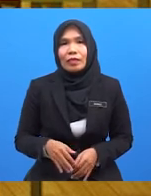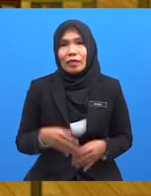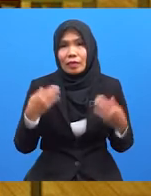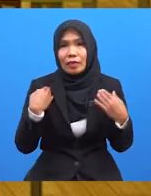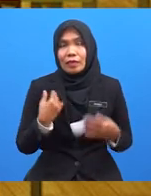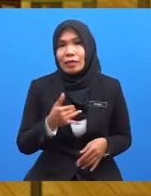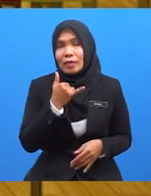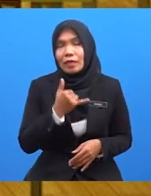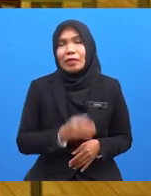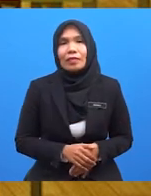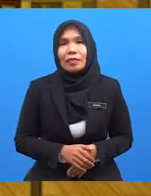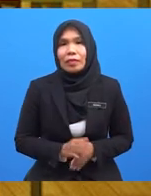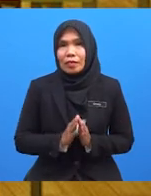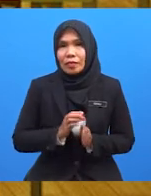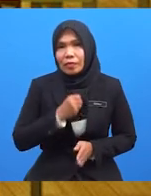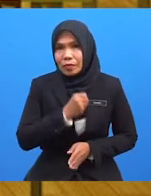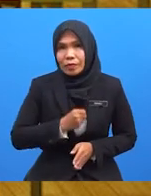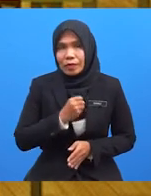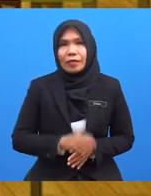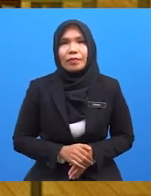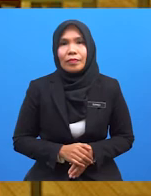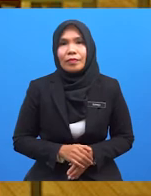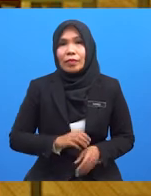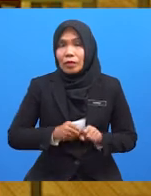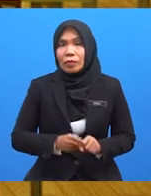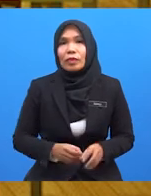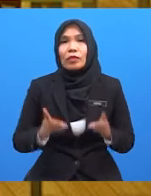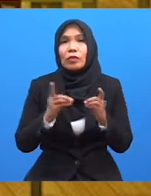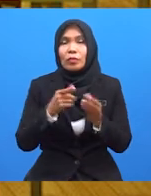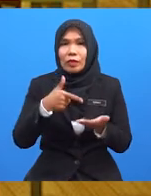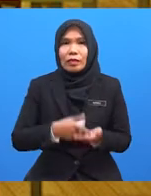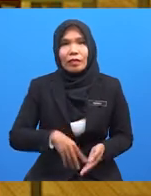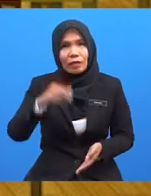harap dimaafkan. Semoga kita bertemu lagi dalam tajuk